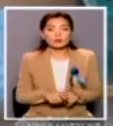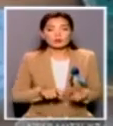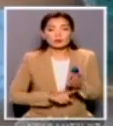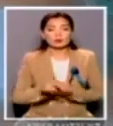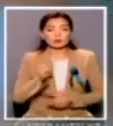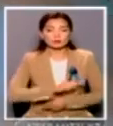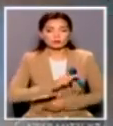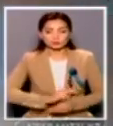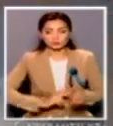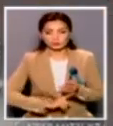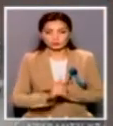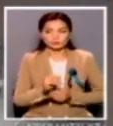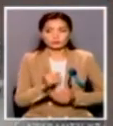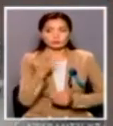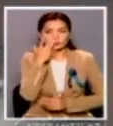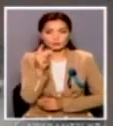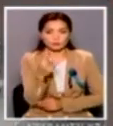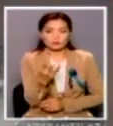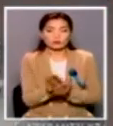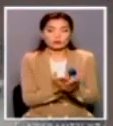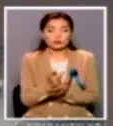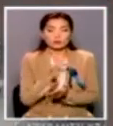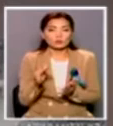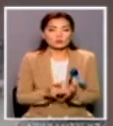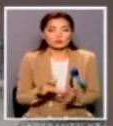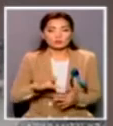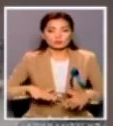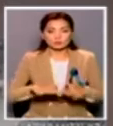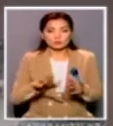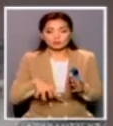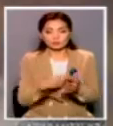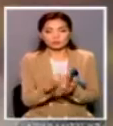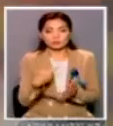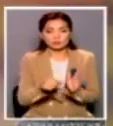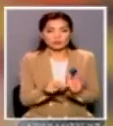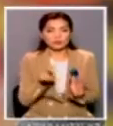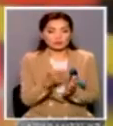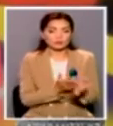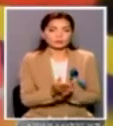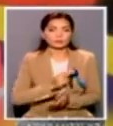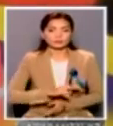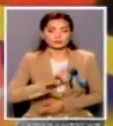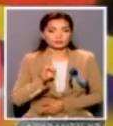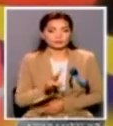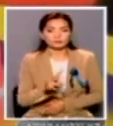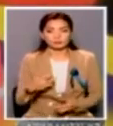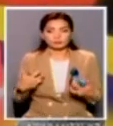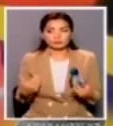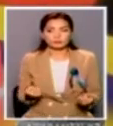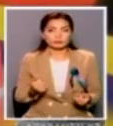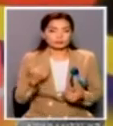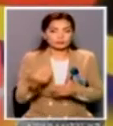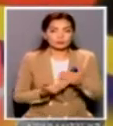начала свою трудовую деятельность на станции скорой помощи в городе Атырау. С тех пор 26 лет проработала в сфере здравоохранения и